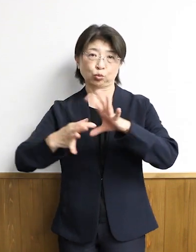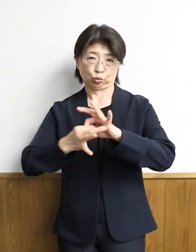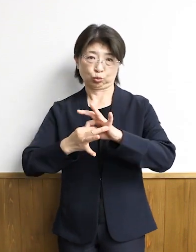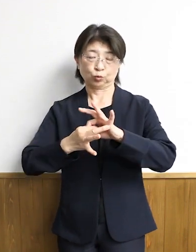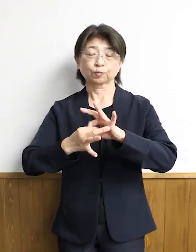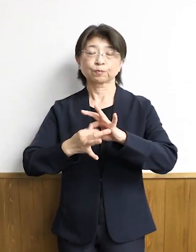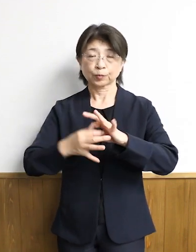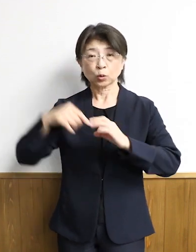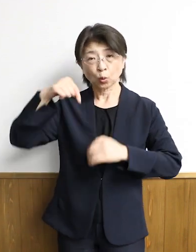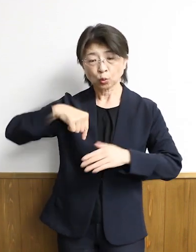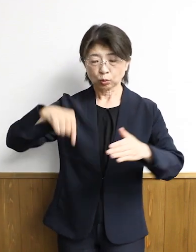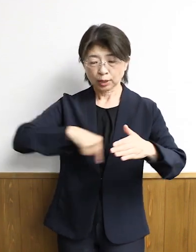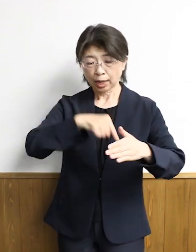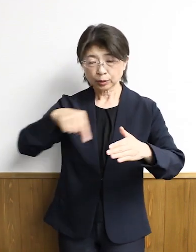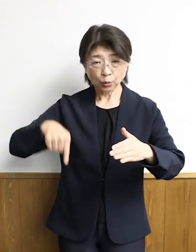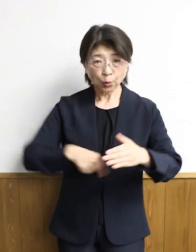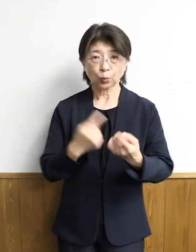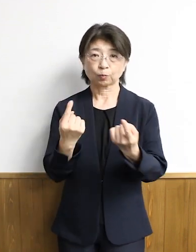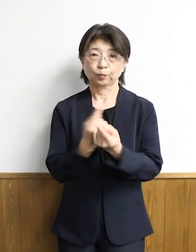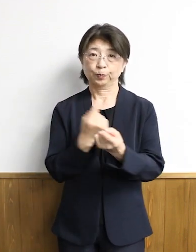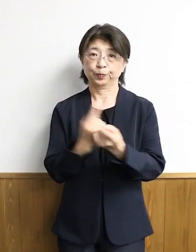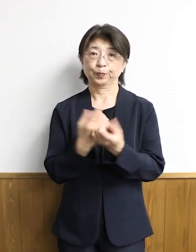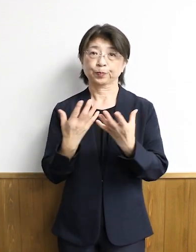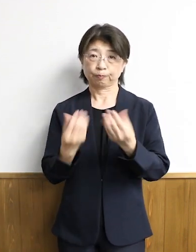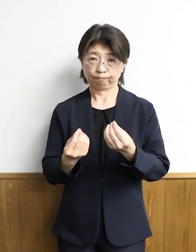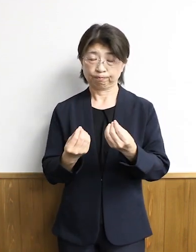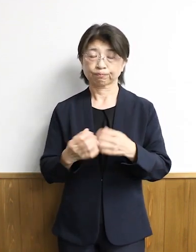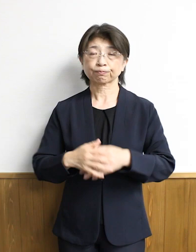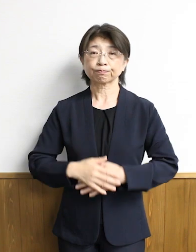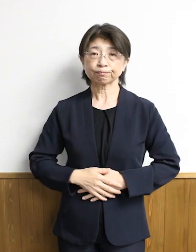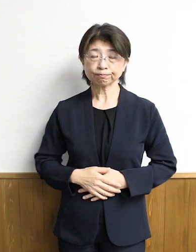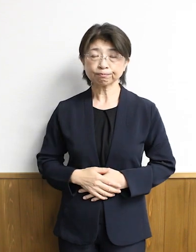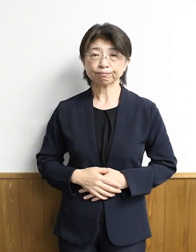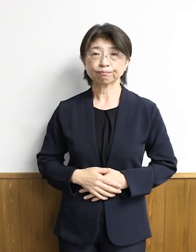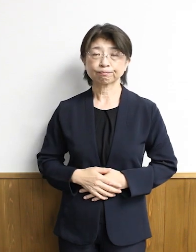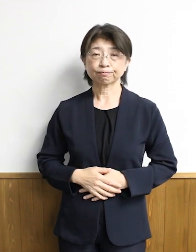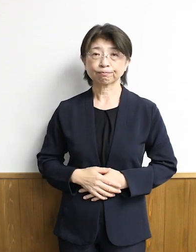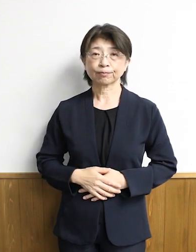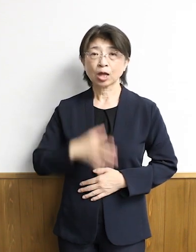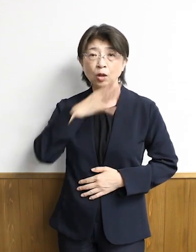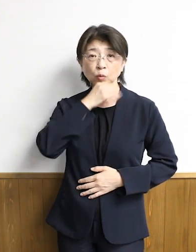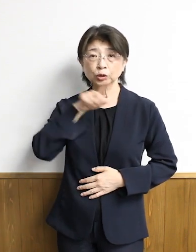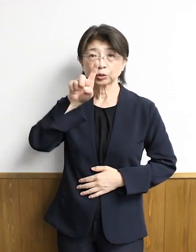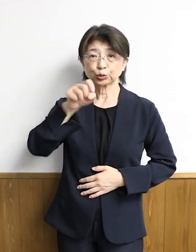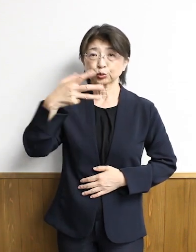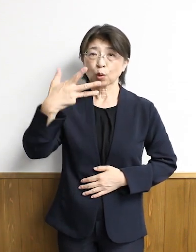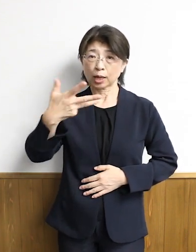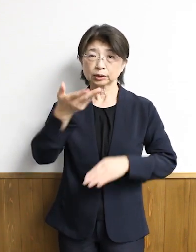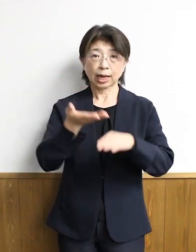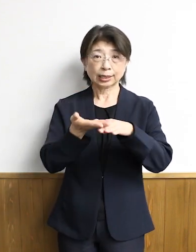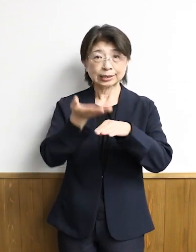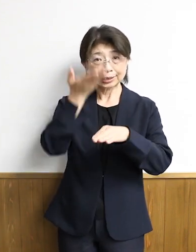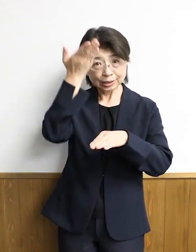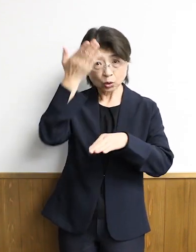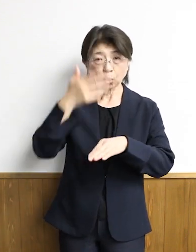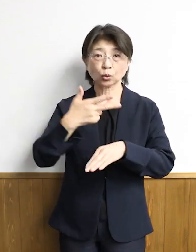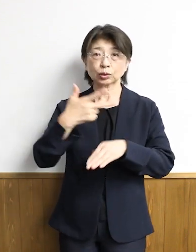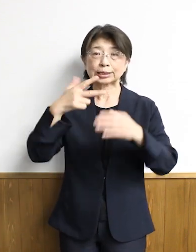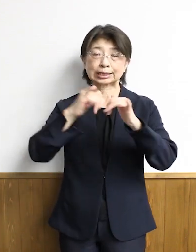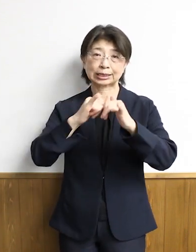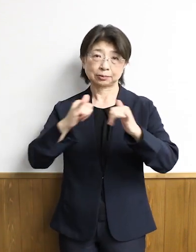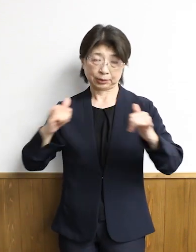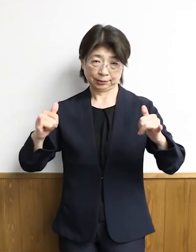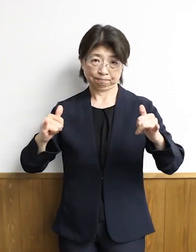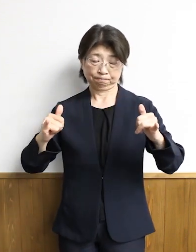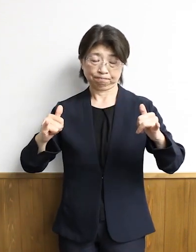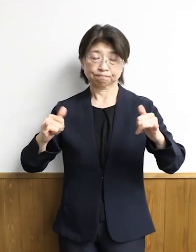をリニューアルいたしました事業内容といたしましては以上の市民を対に5月